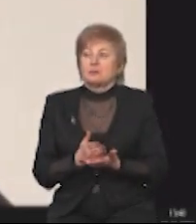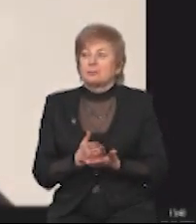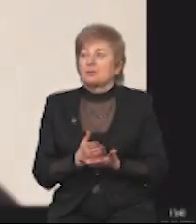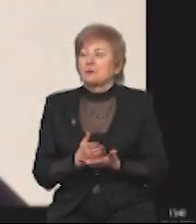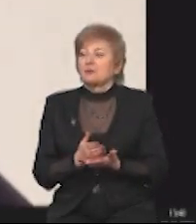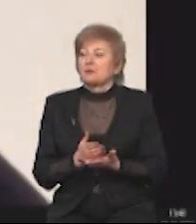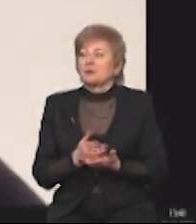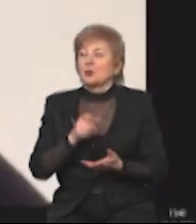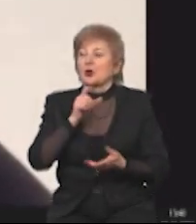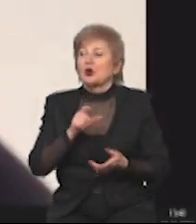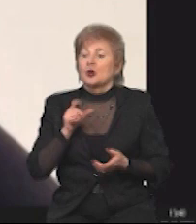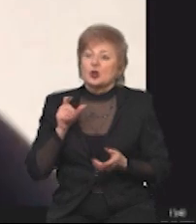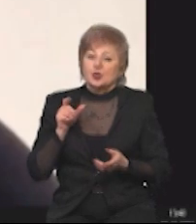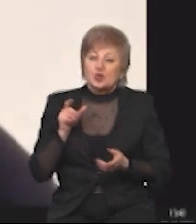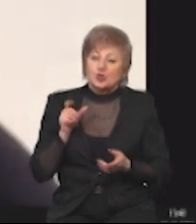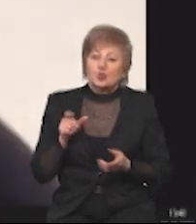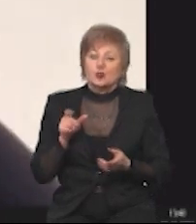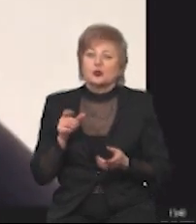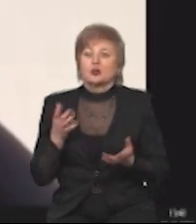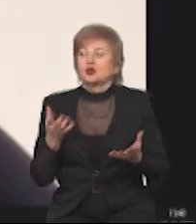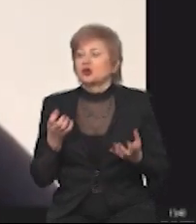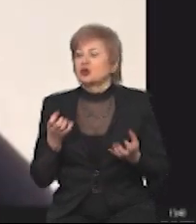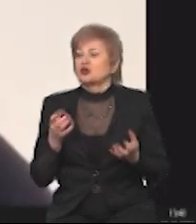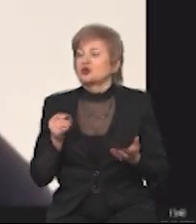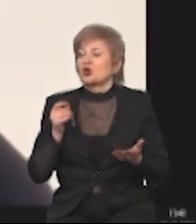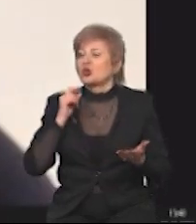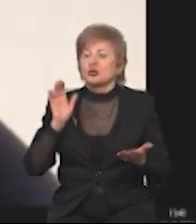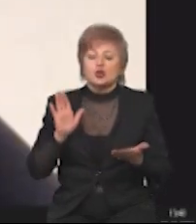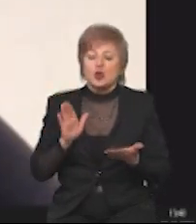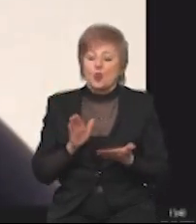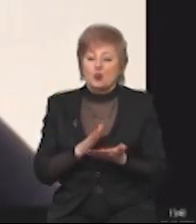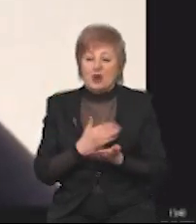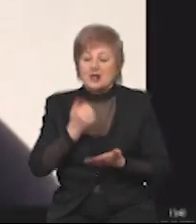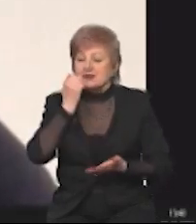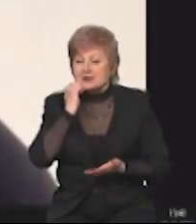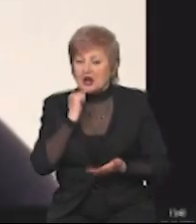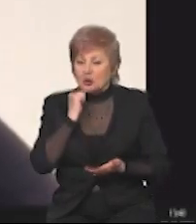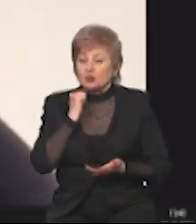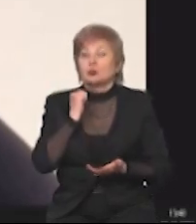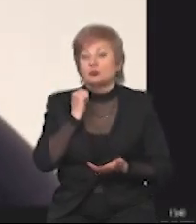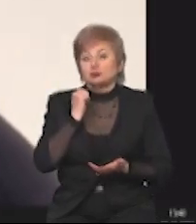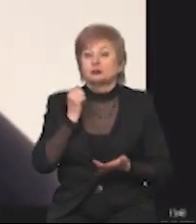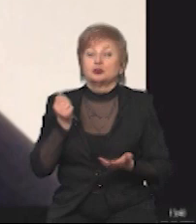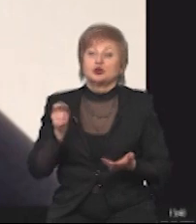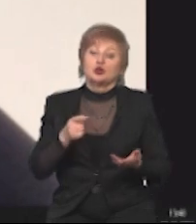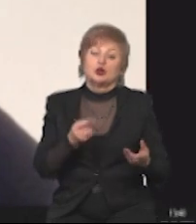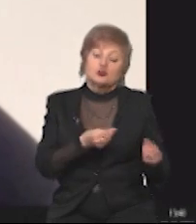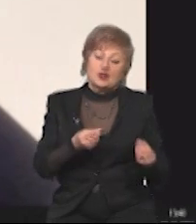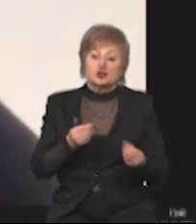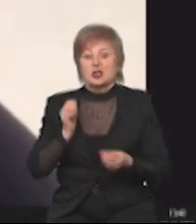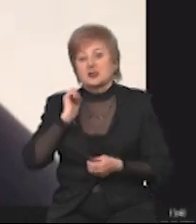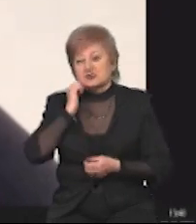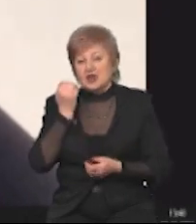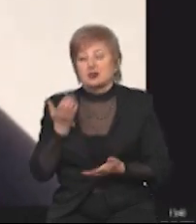Салаты люди еще с зимы не убрали, с салатами вообще проблема, все, что потребляется в